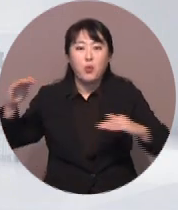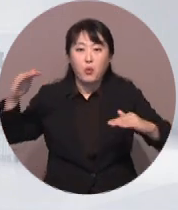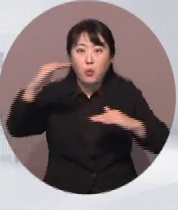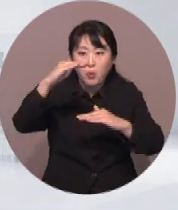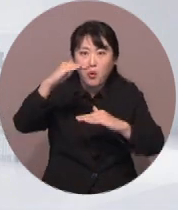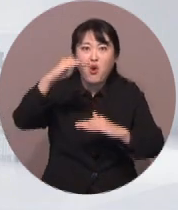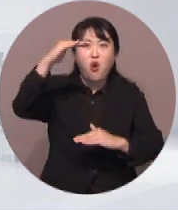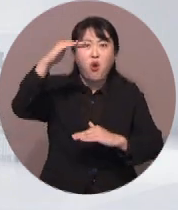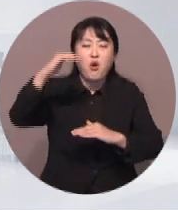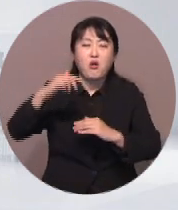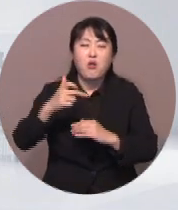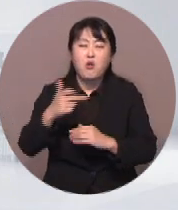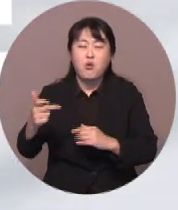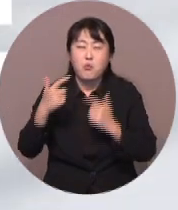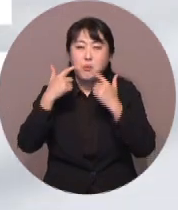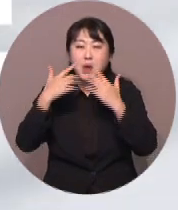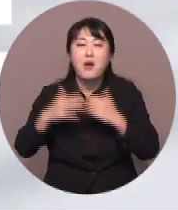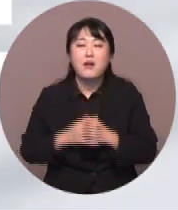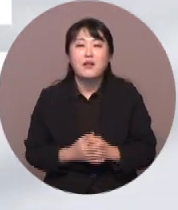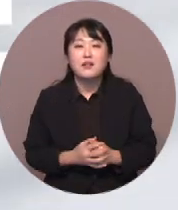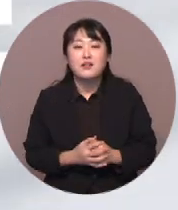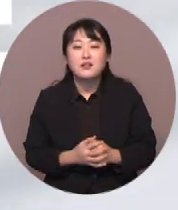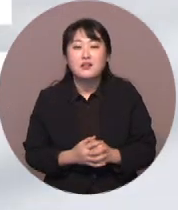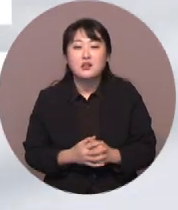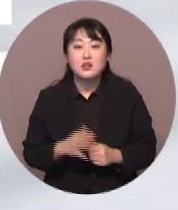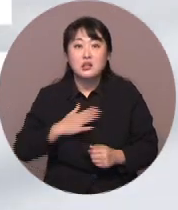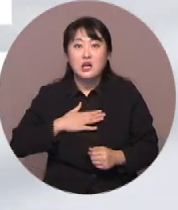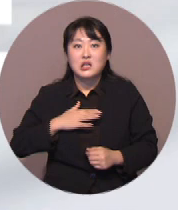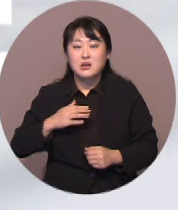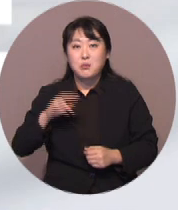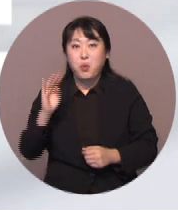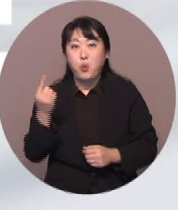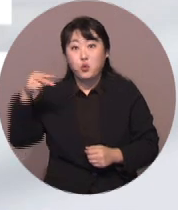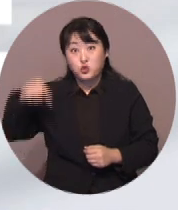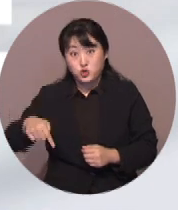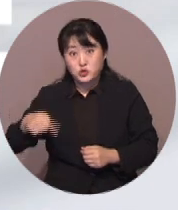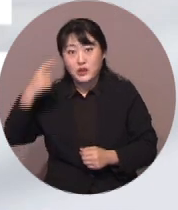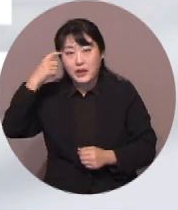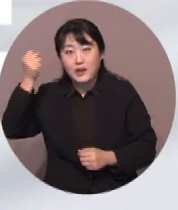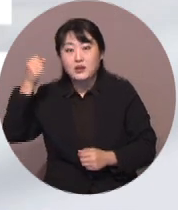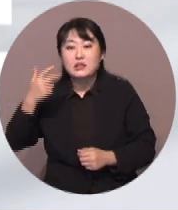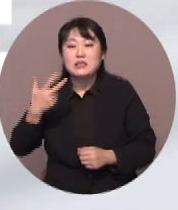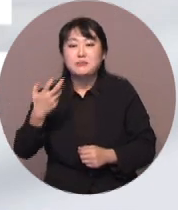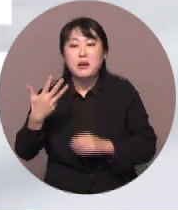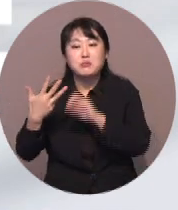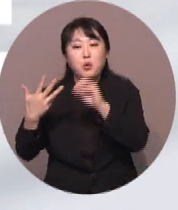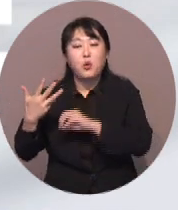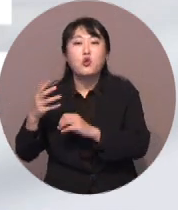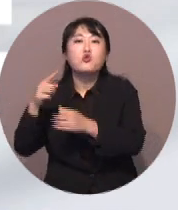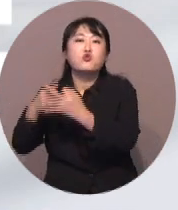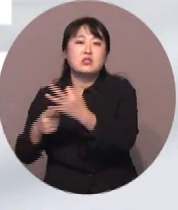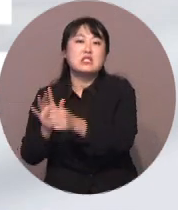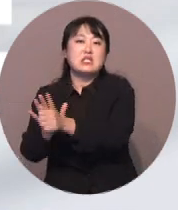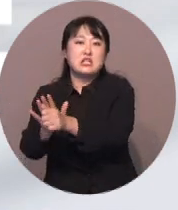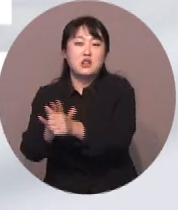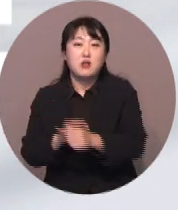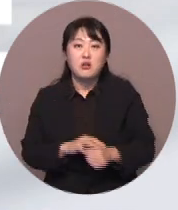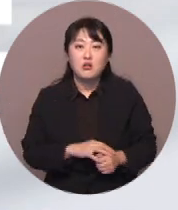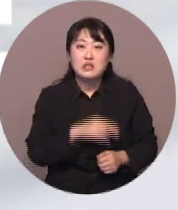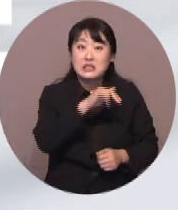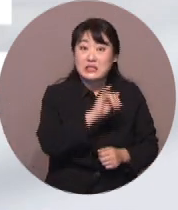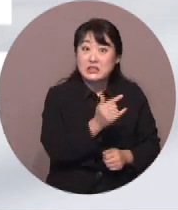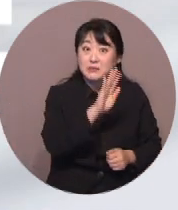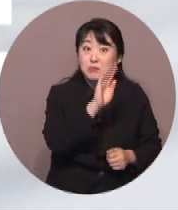차이가 더 뚜렷해 씁니다 스스로를 보수라고 생각하는 유권자의 78% 가 윤 후보를 진보라 면